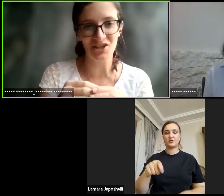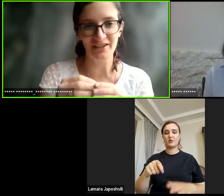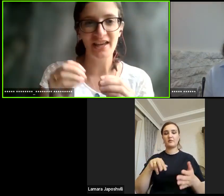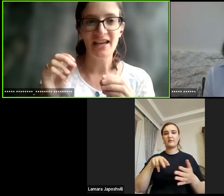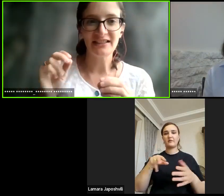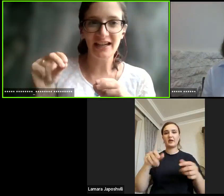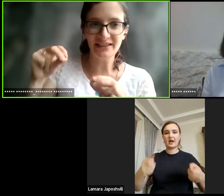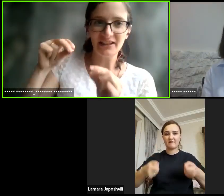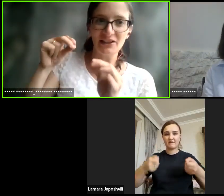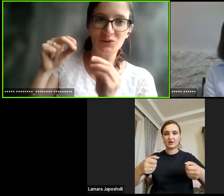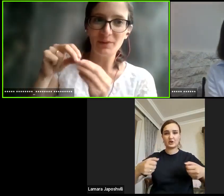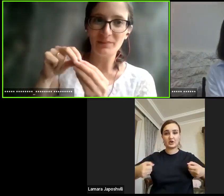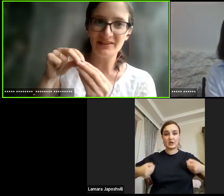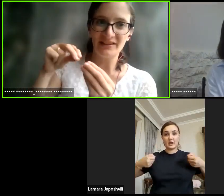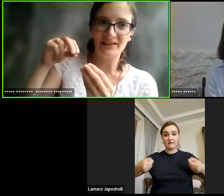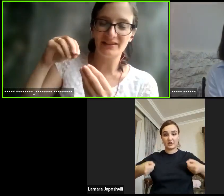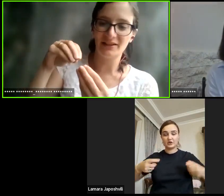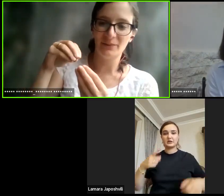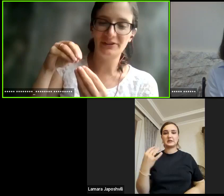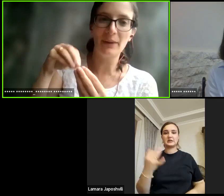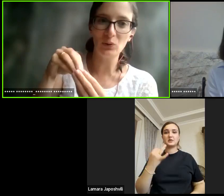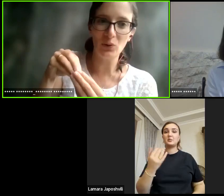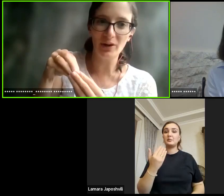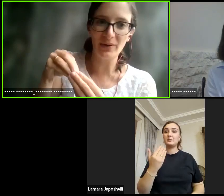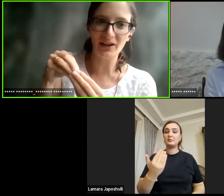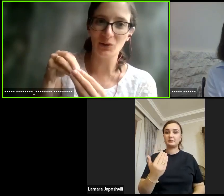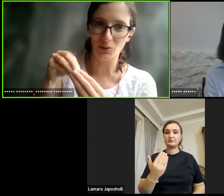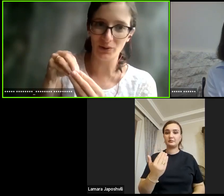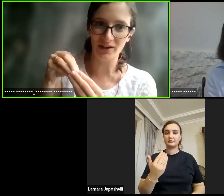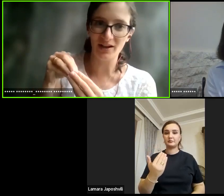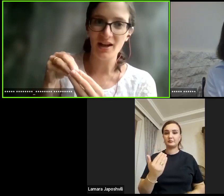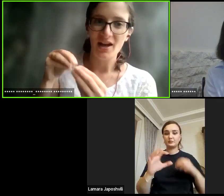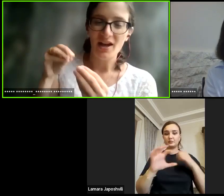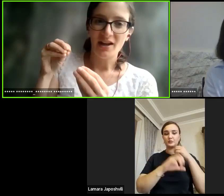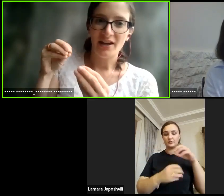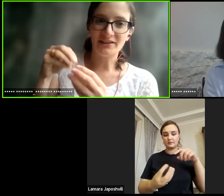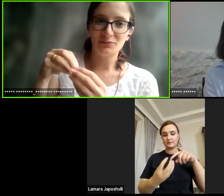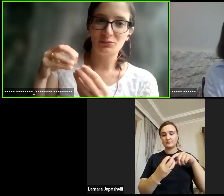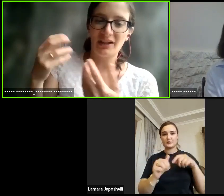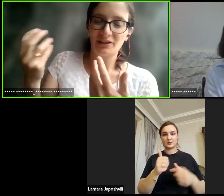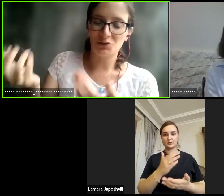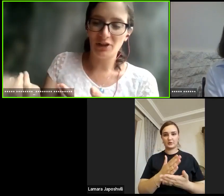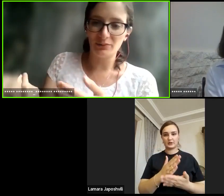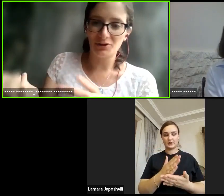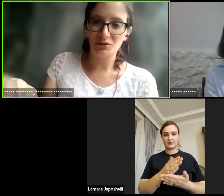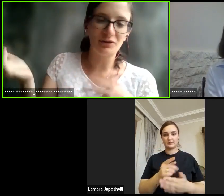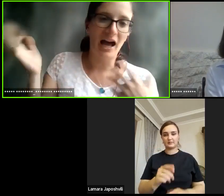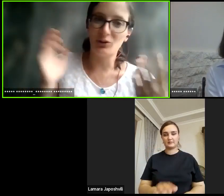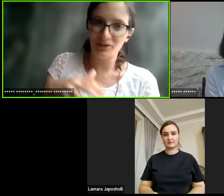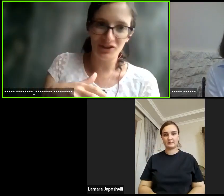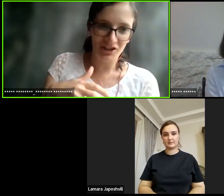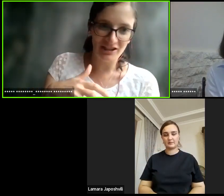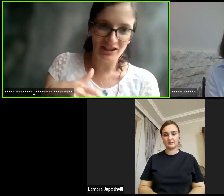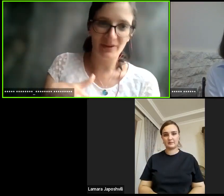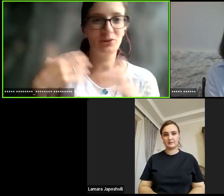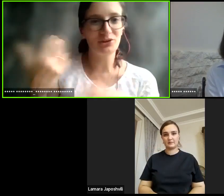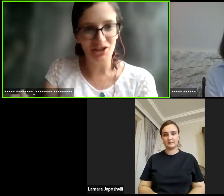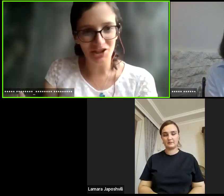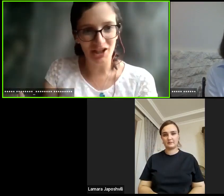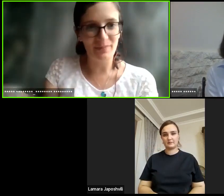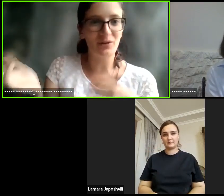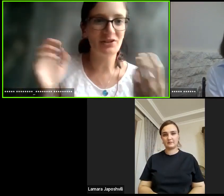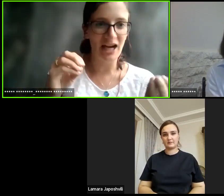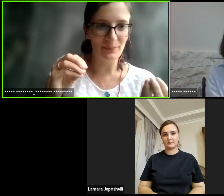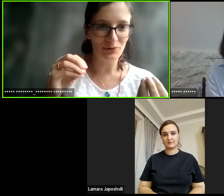ყავარჯენი, საინტერესოა მისი ეს დაბოლოება როგორია. ეს მაგალითად ჩვენ აღნიშნეთ, რომ ალუმინი შეიძლება იყოს,